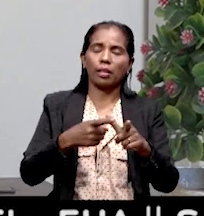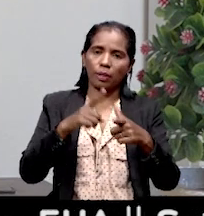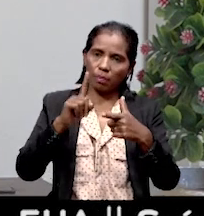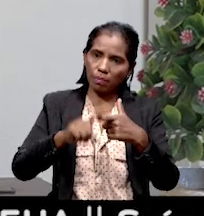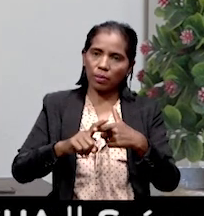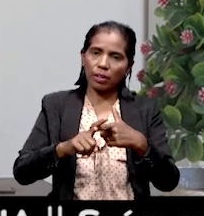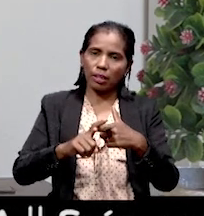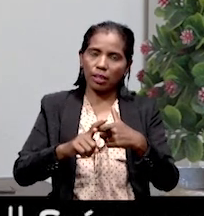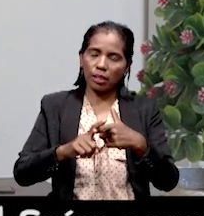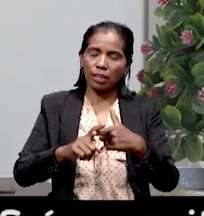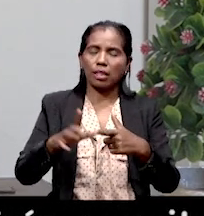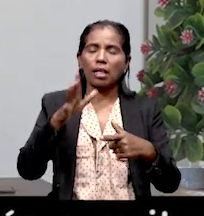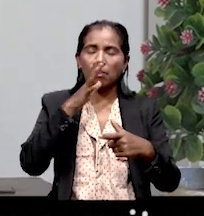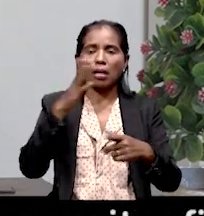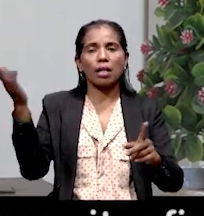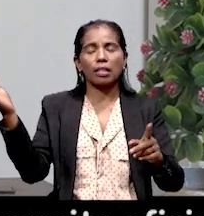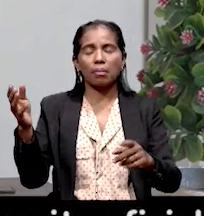ninia mama.